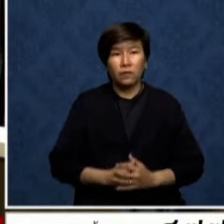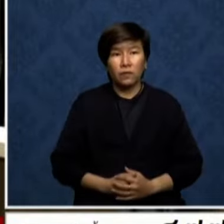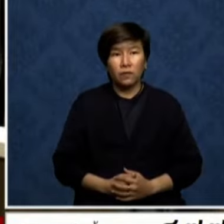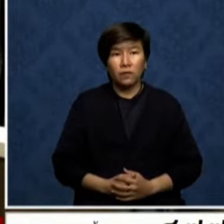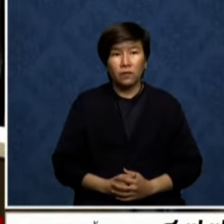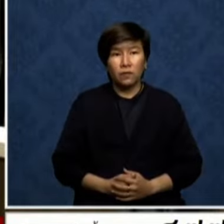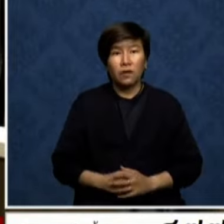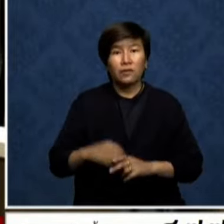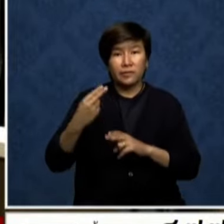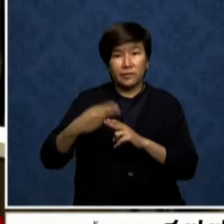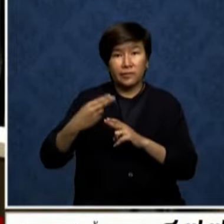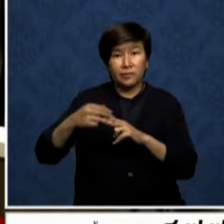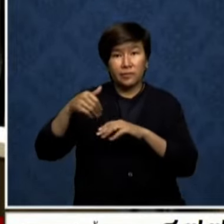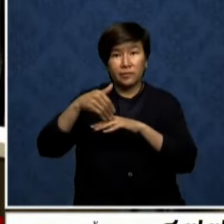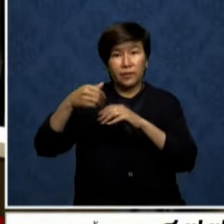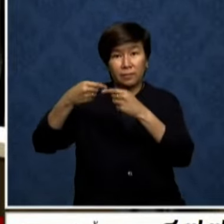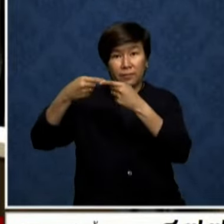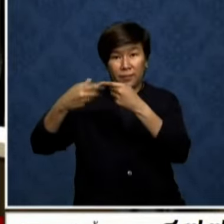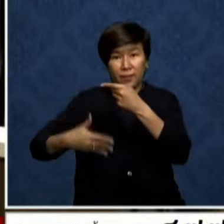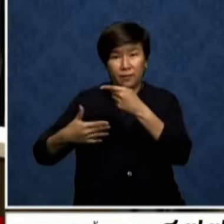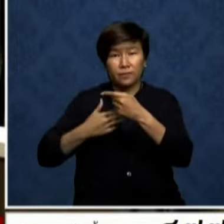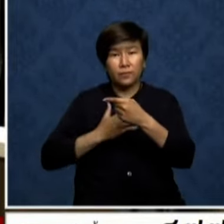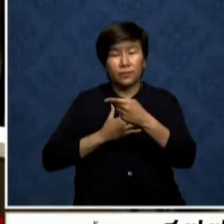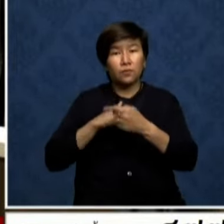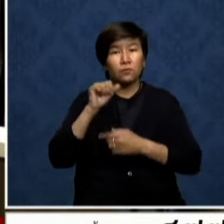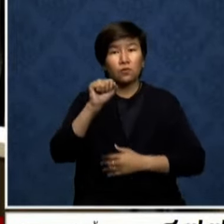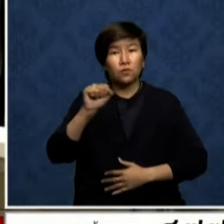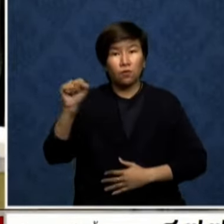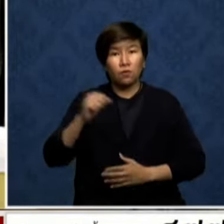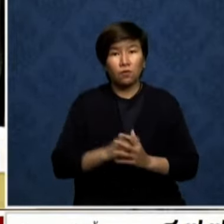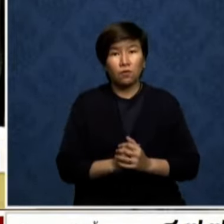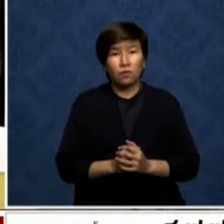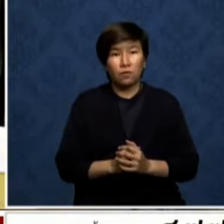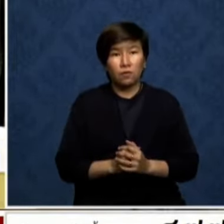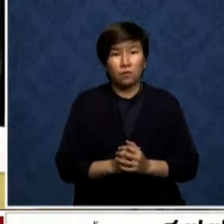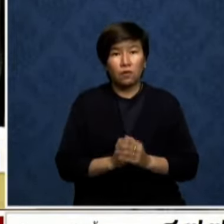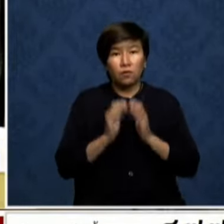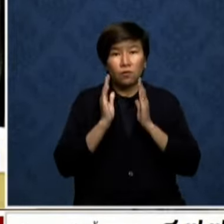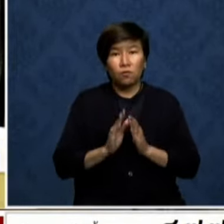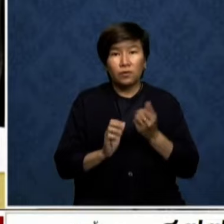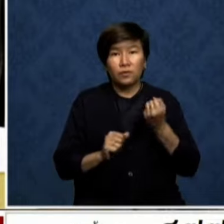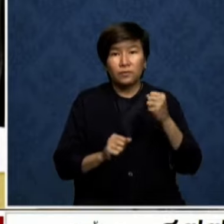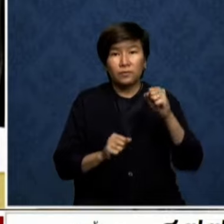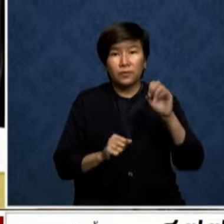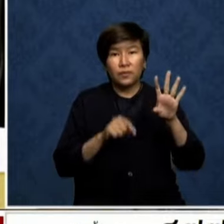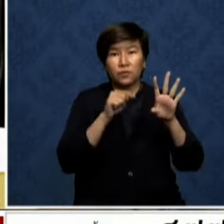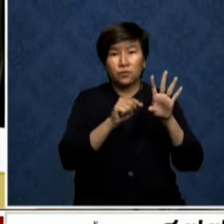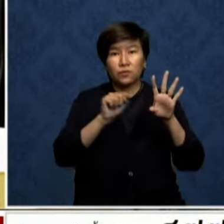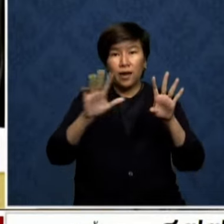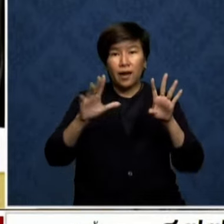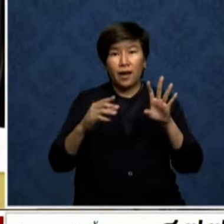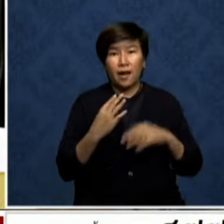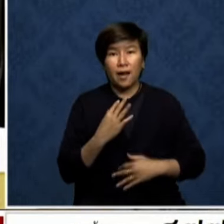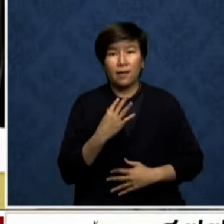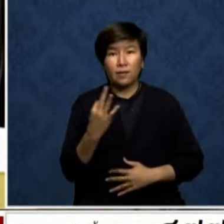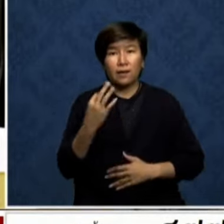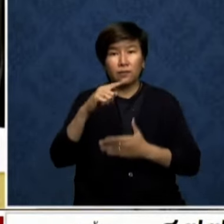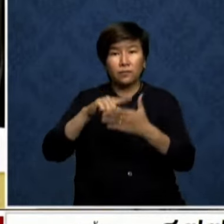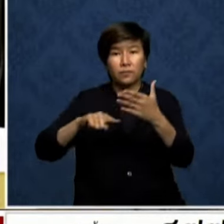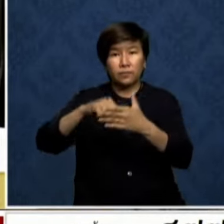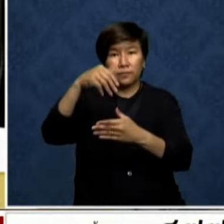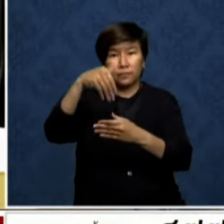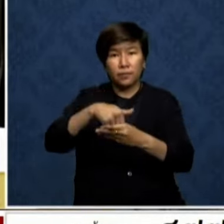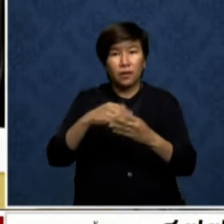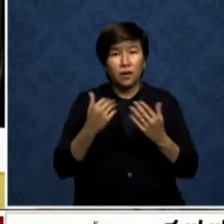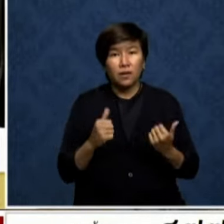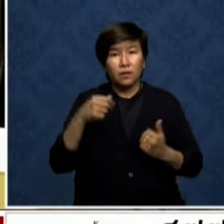ดรณแบบบชีรายชื่อพักกาวไรที่พน้ปชาชน 14.5 ร้านเสียง เลอกเพื่ผมมาขาดนี้กำนพิจ hvadณ